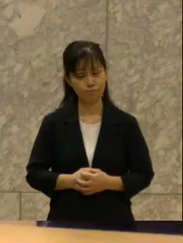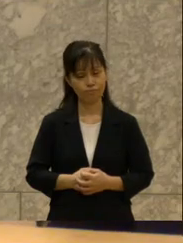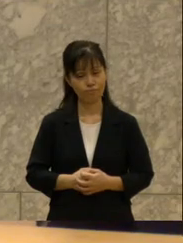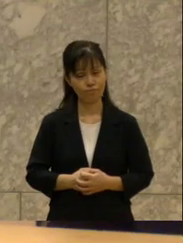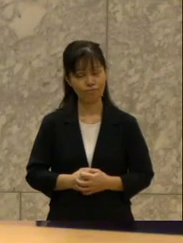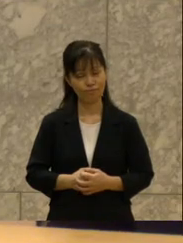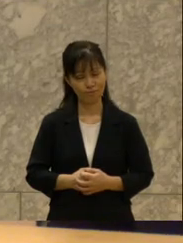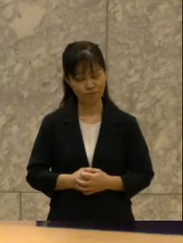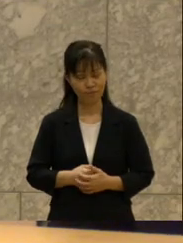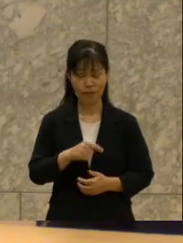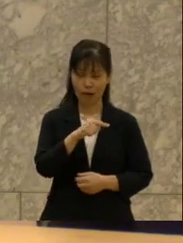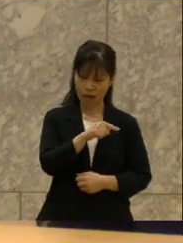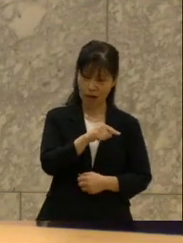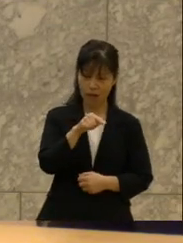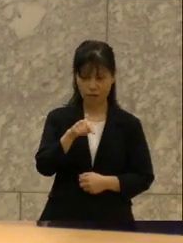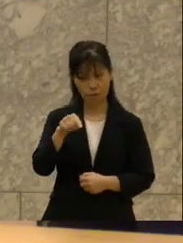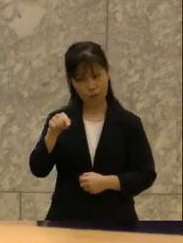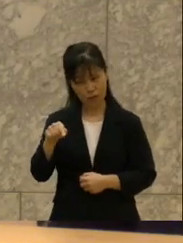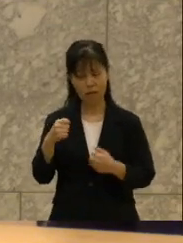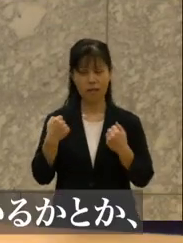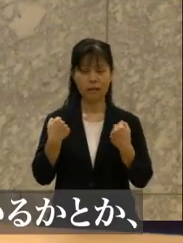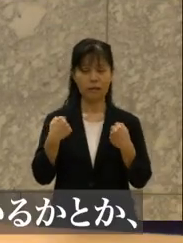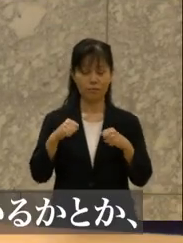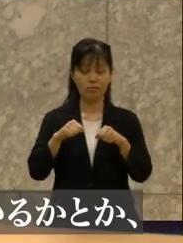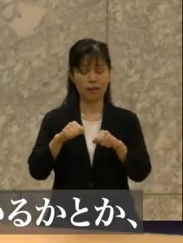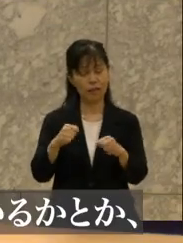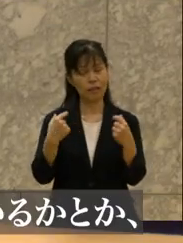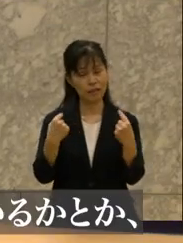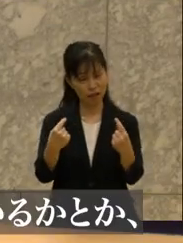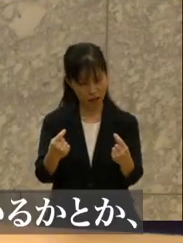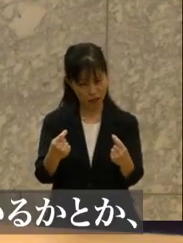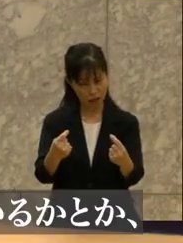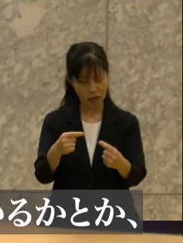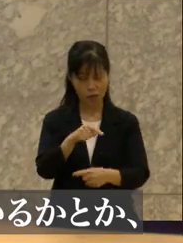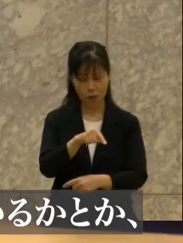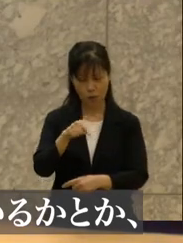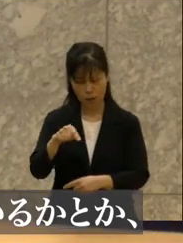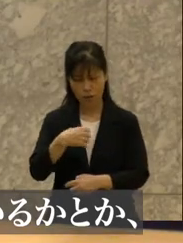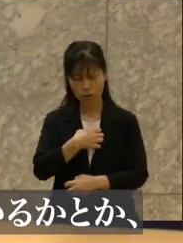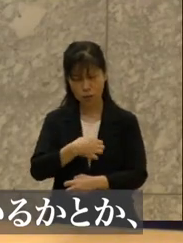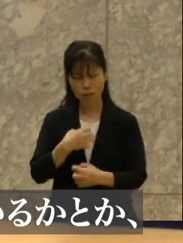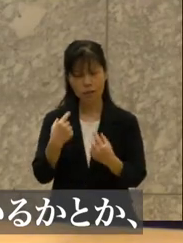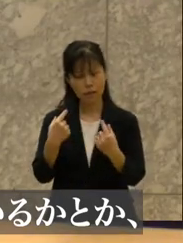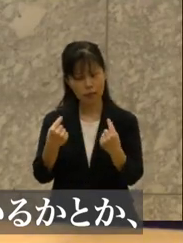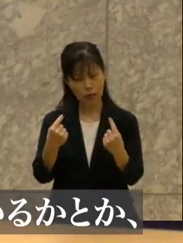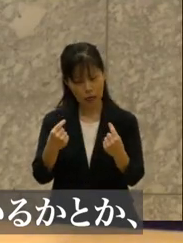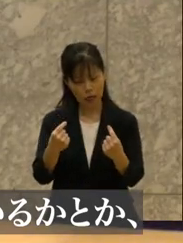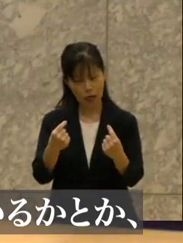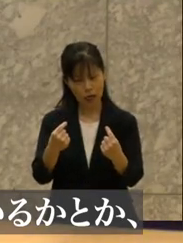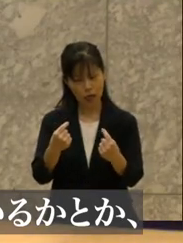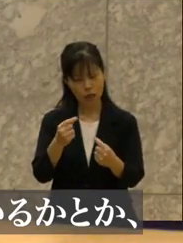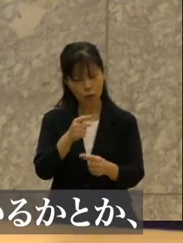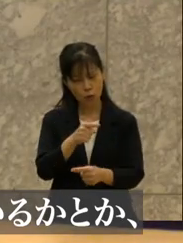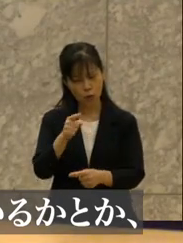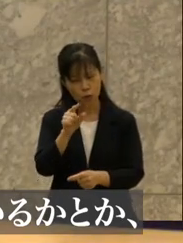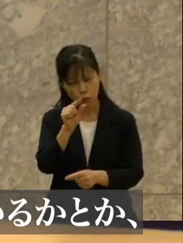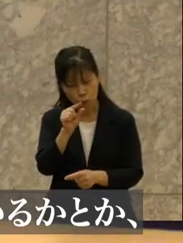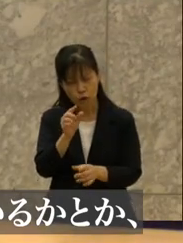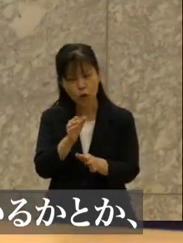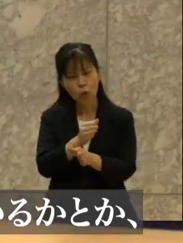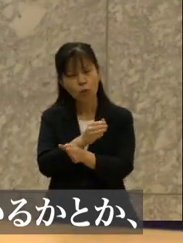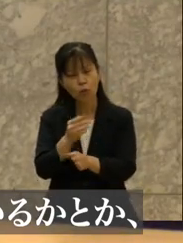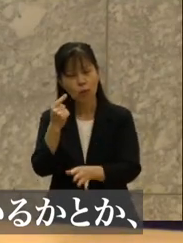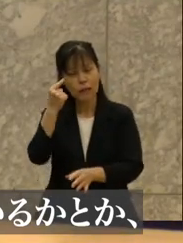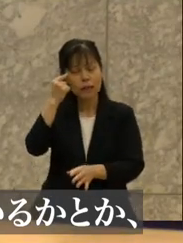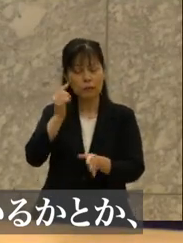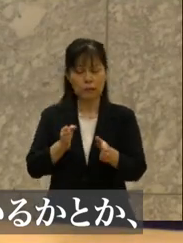あれやこれやしながらもまああれこれこう苦しみながらもちょっとだけその余裕を感じられるだけの